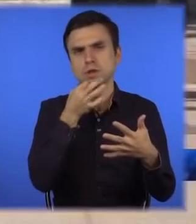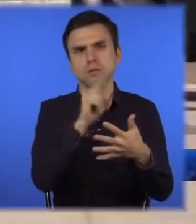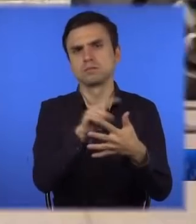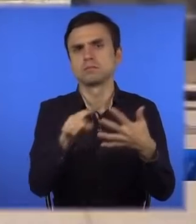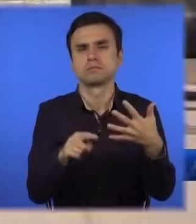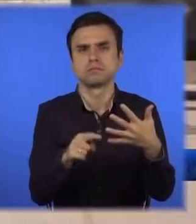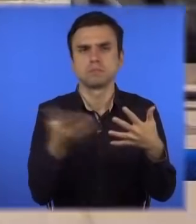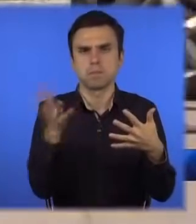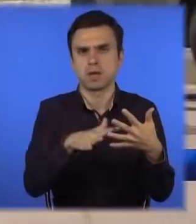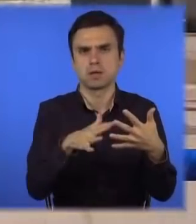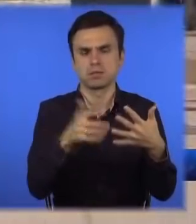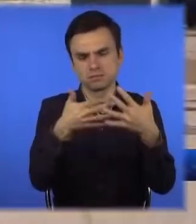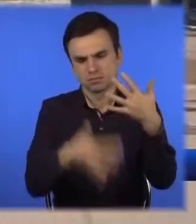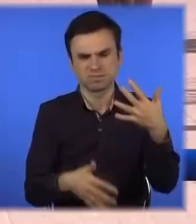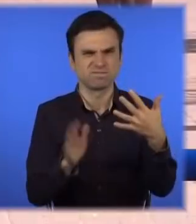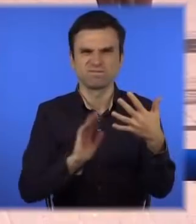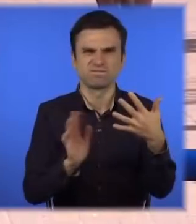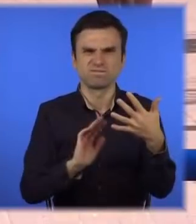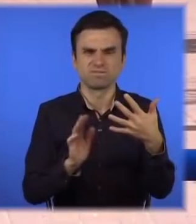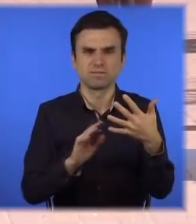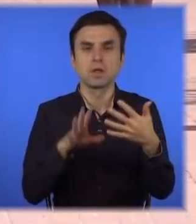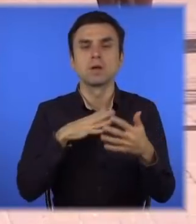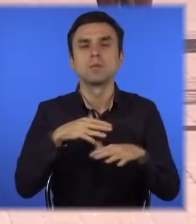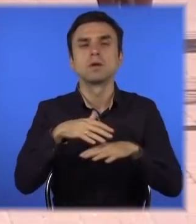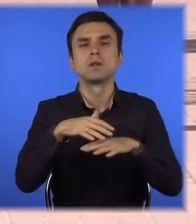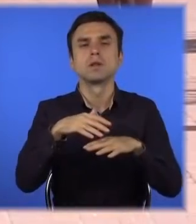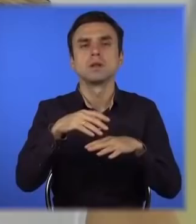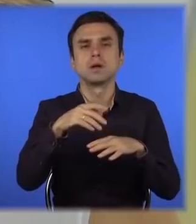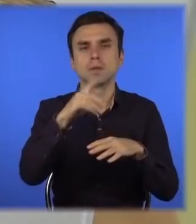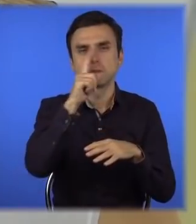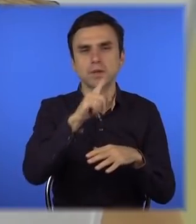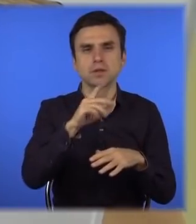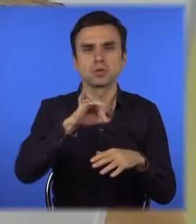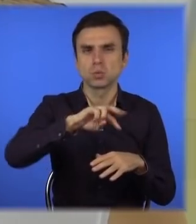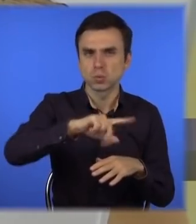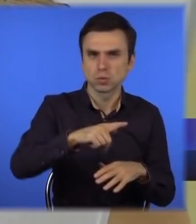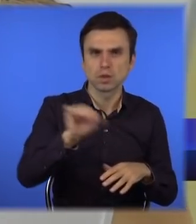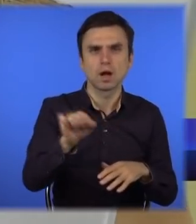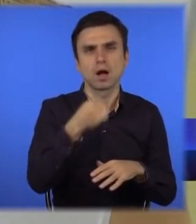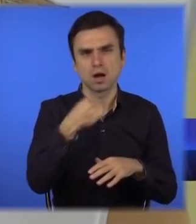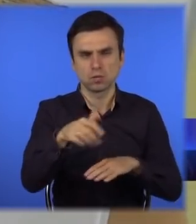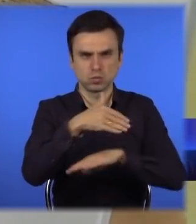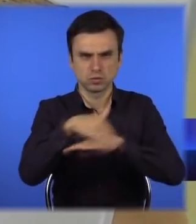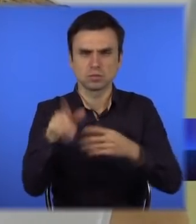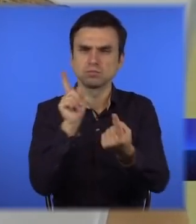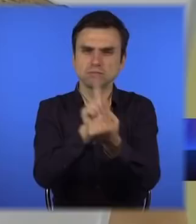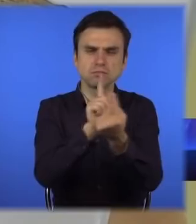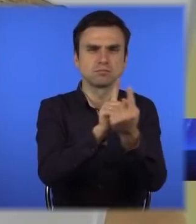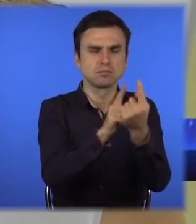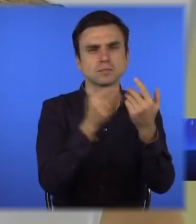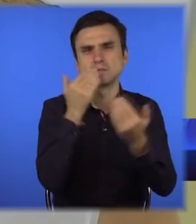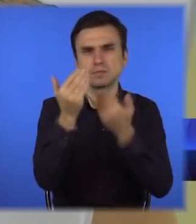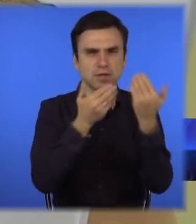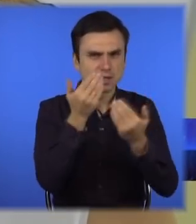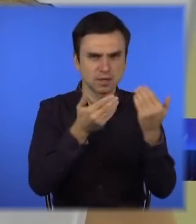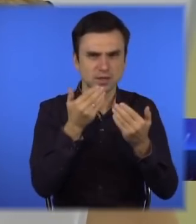питань віку, сімейного стану, кількості дітей та роду професійної діяльності. Кожна людина отримувала індивідуальні бланки опитування, в яких вона